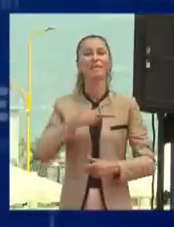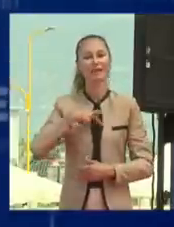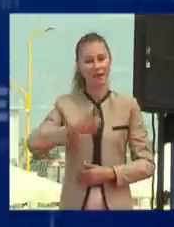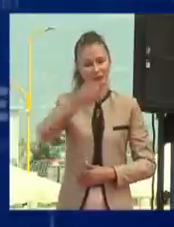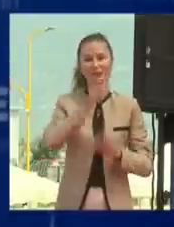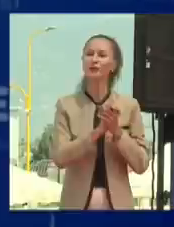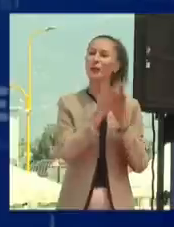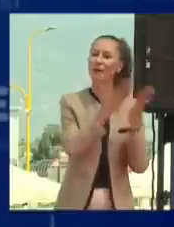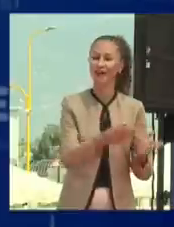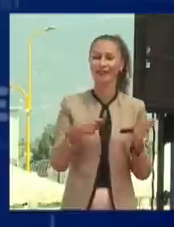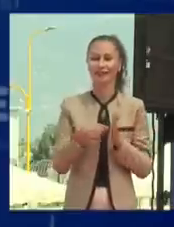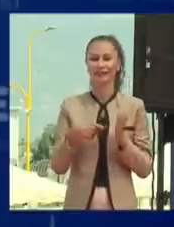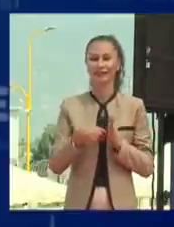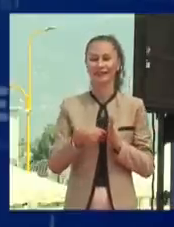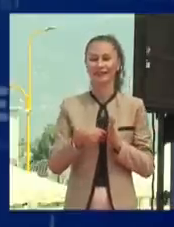Başkanı'nı kutlamak açısından.